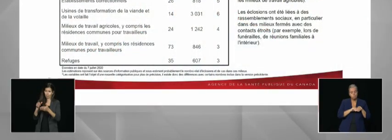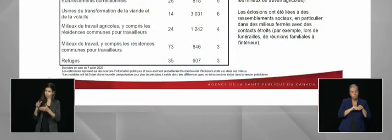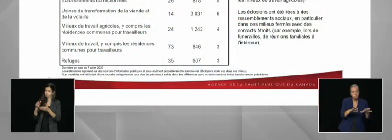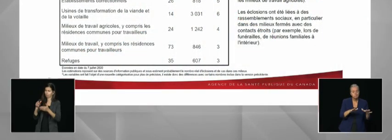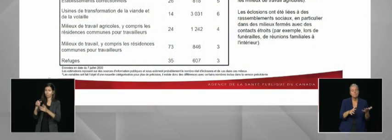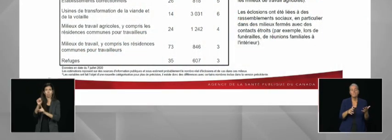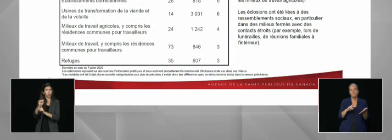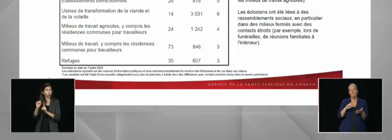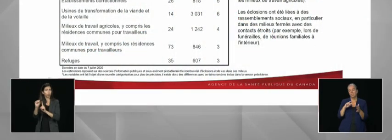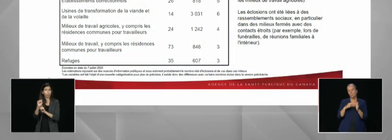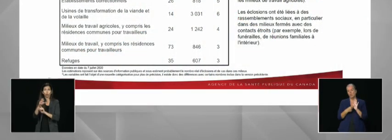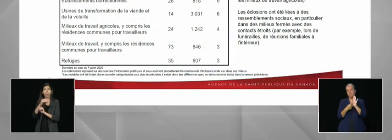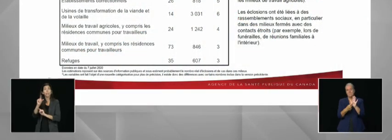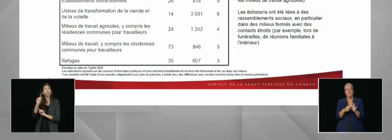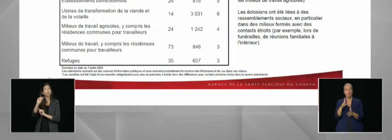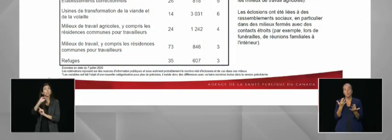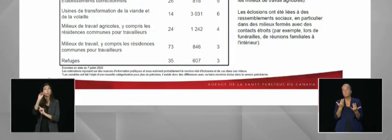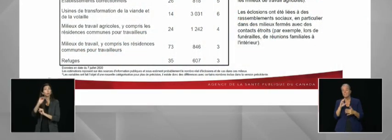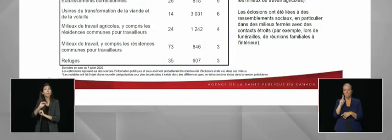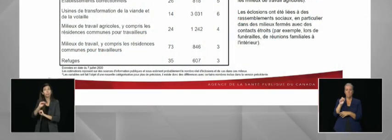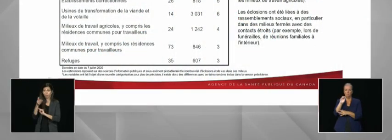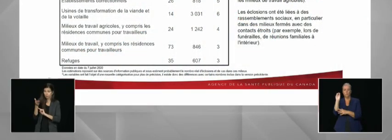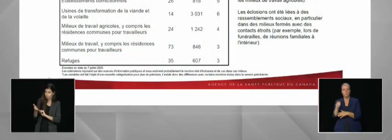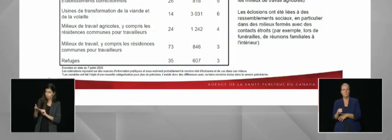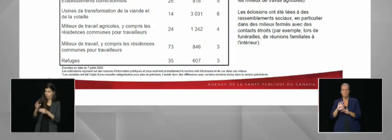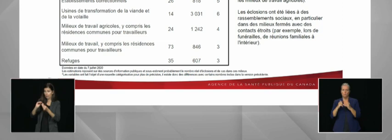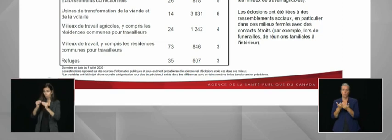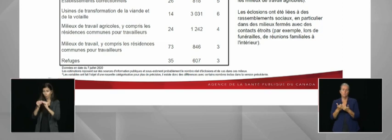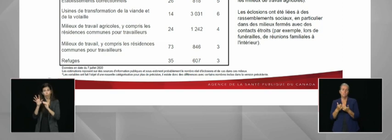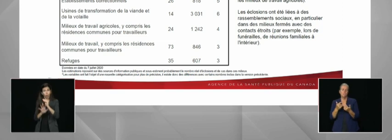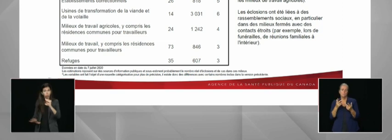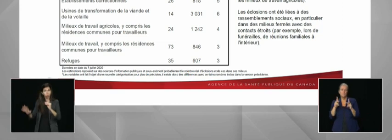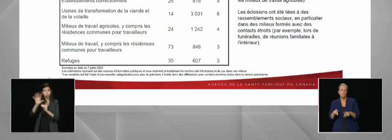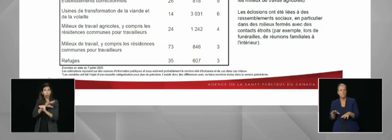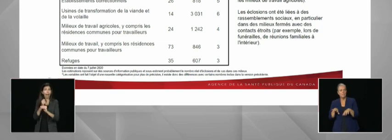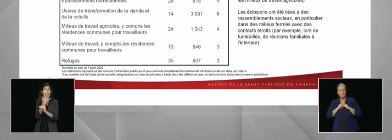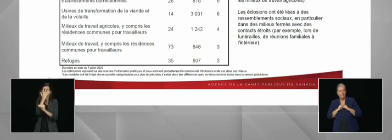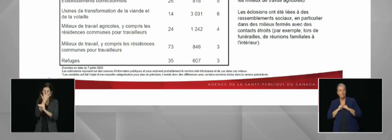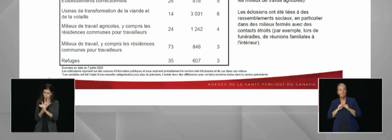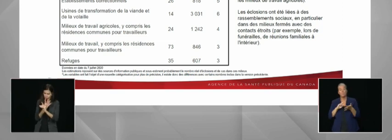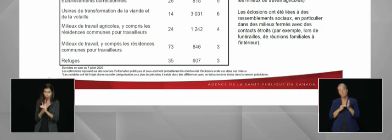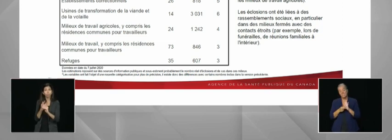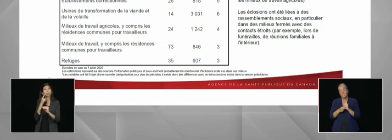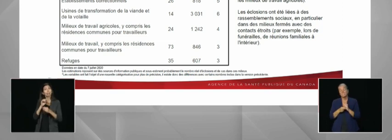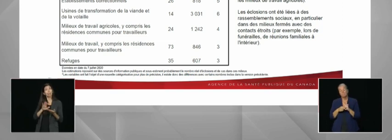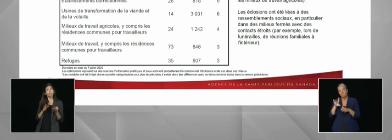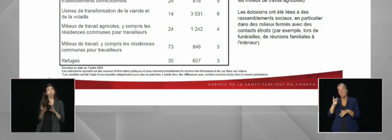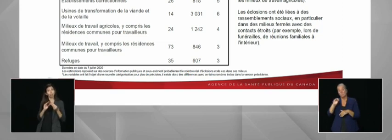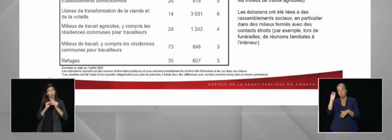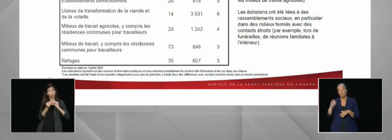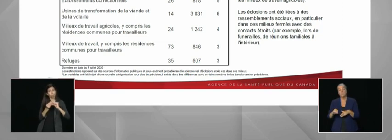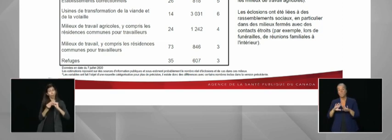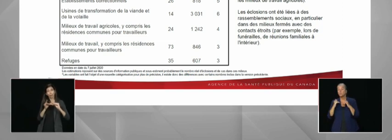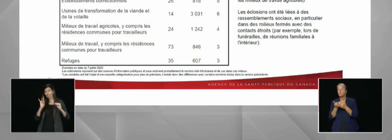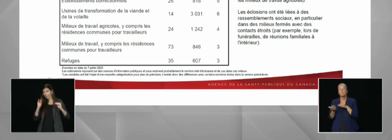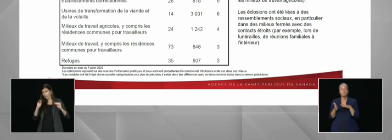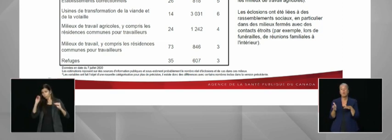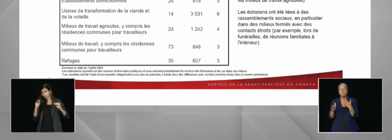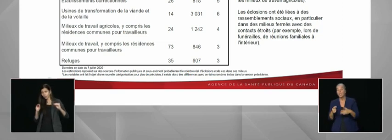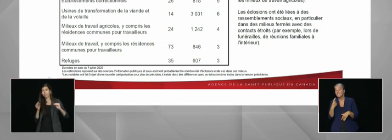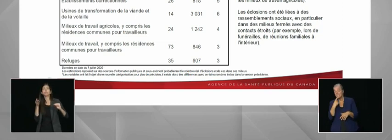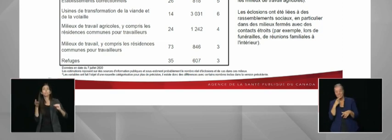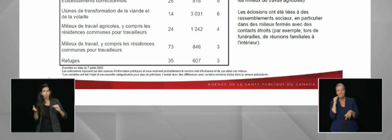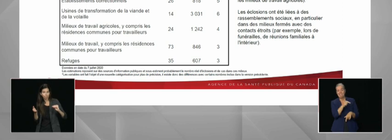tragiquement, plus de 80 % des décès. Également, des éclosions ont été déclarées dans des